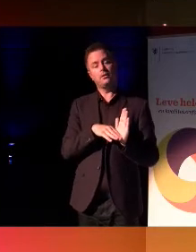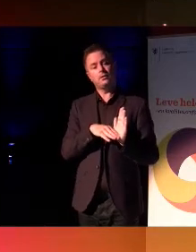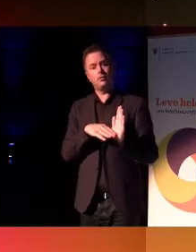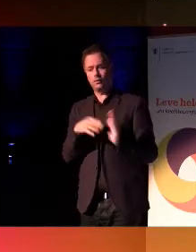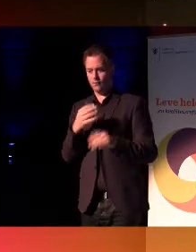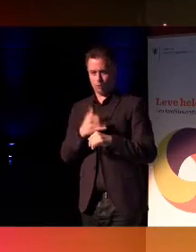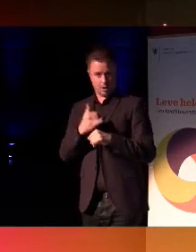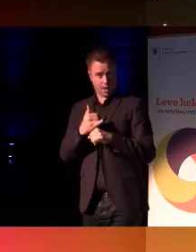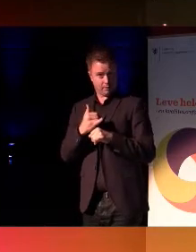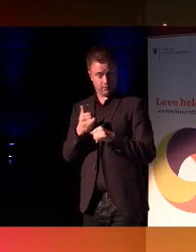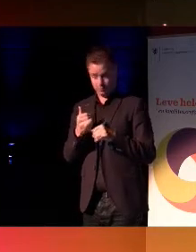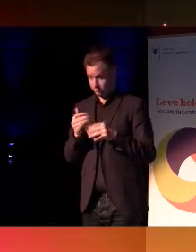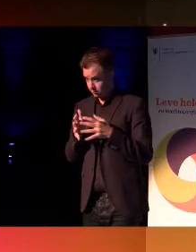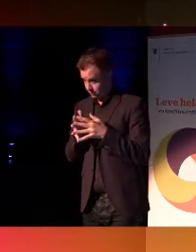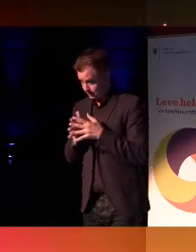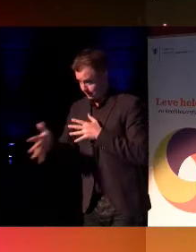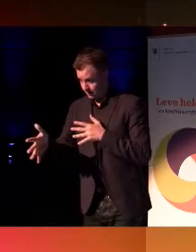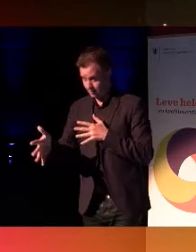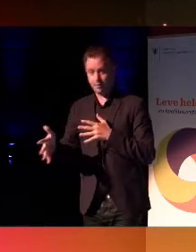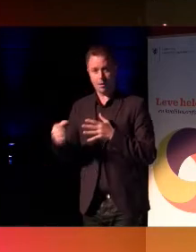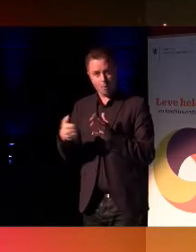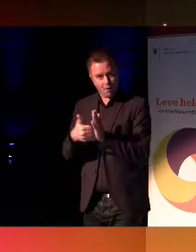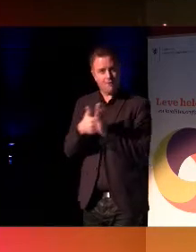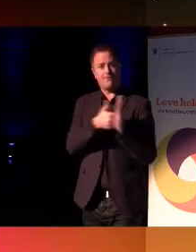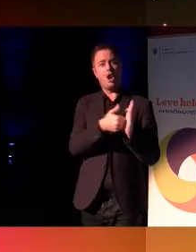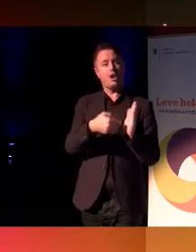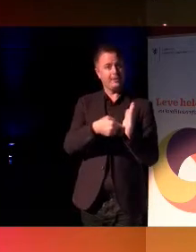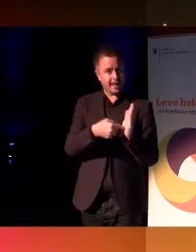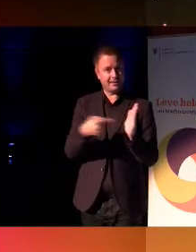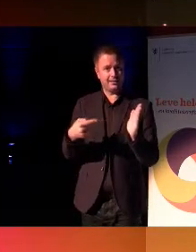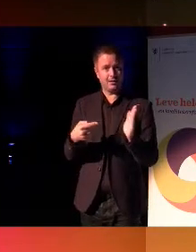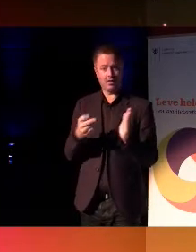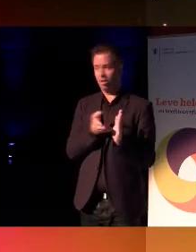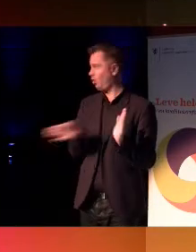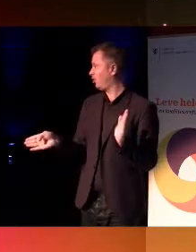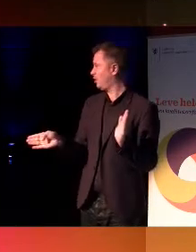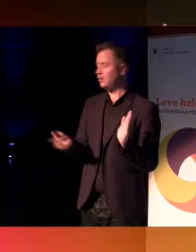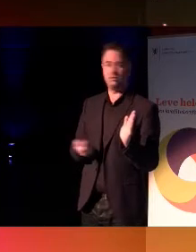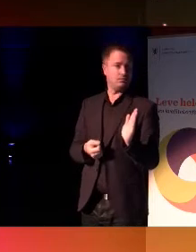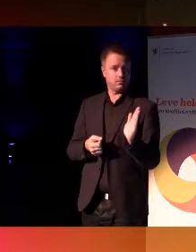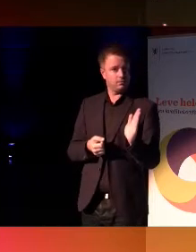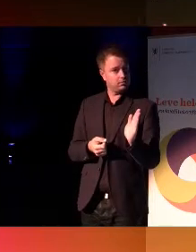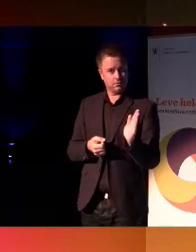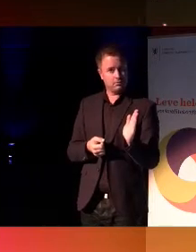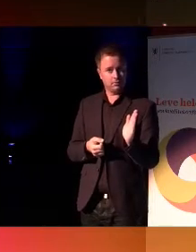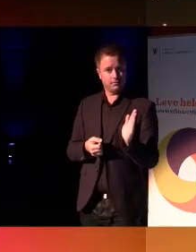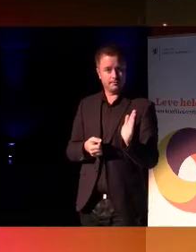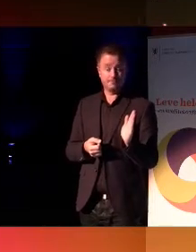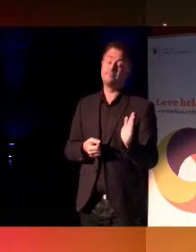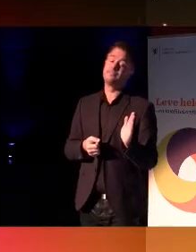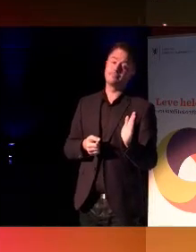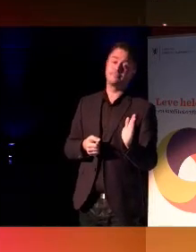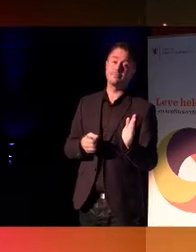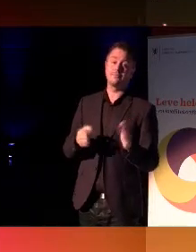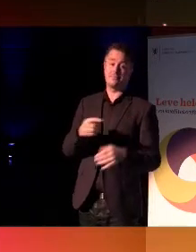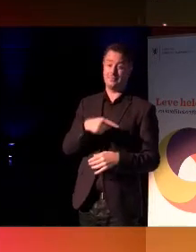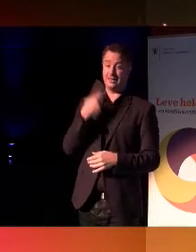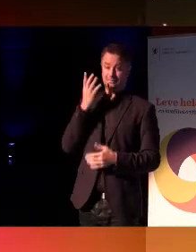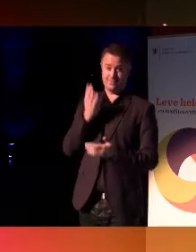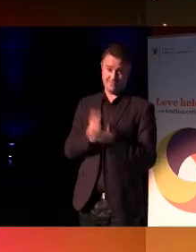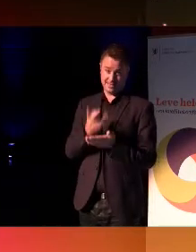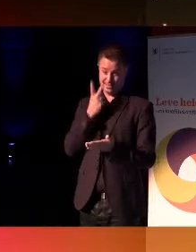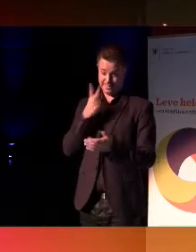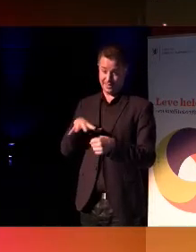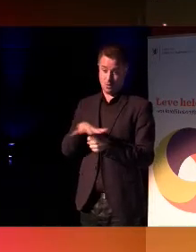skal etterleve og føle seg og forholde seg til. Og det altså slik på dette området som vi har også sett det på andre områder, at